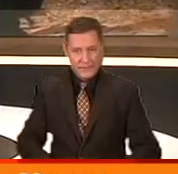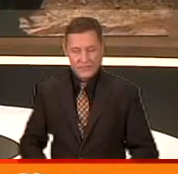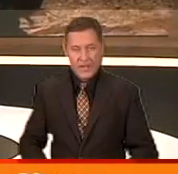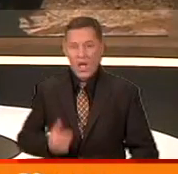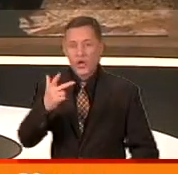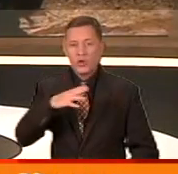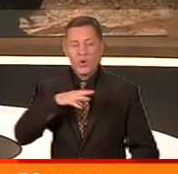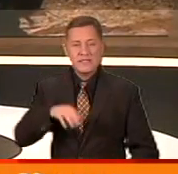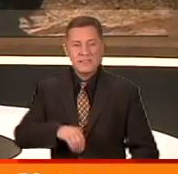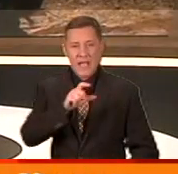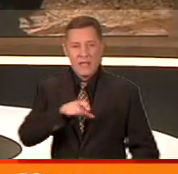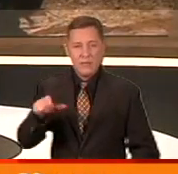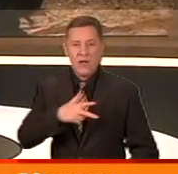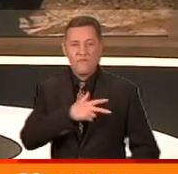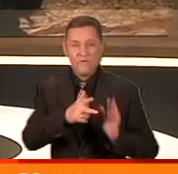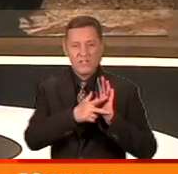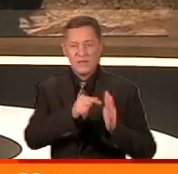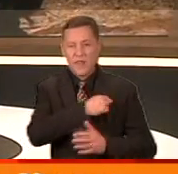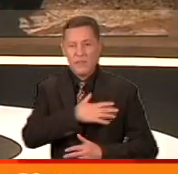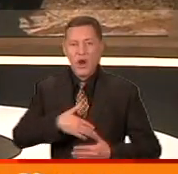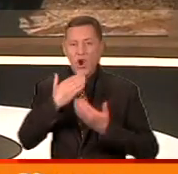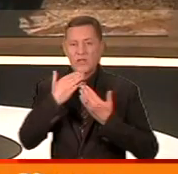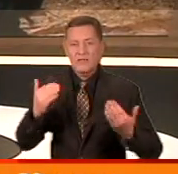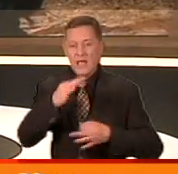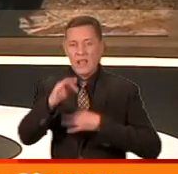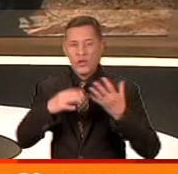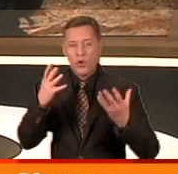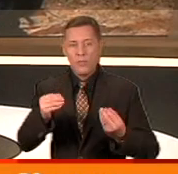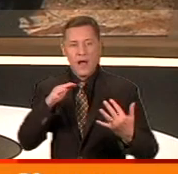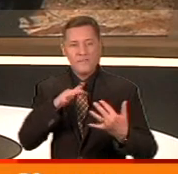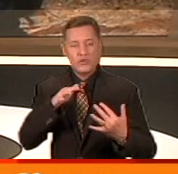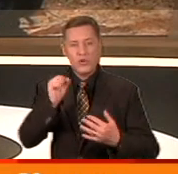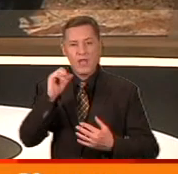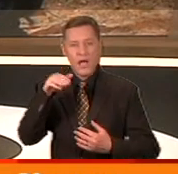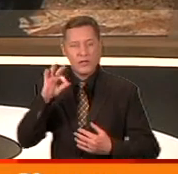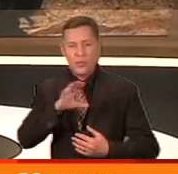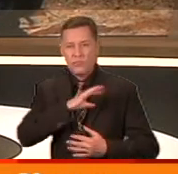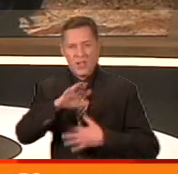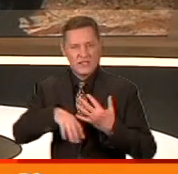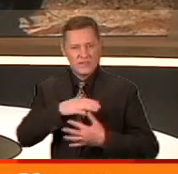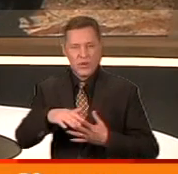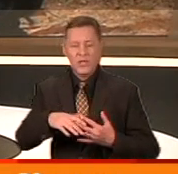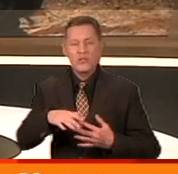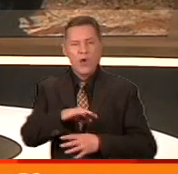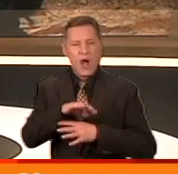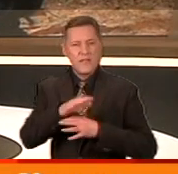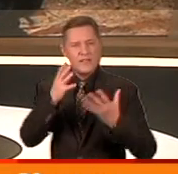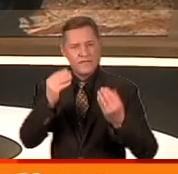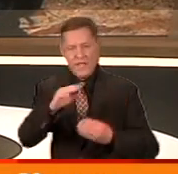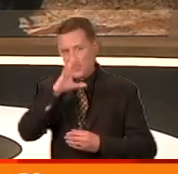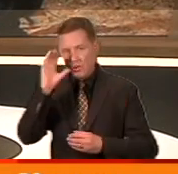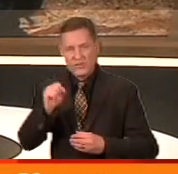Троє загиблих і щонайменше восьмеро поранених. Остання доба в зоні АТО була неспокійною. Ворог гатить і вдень, і вночі. Найгарячіше